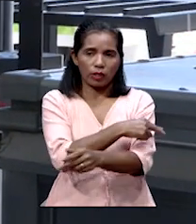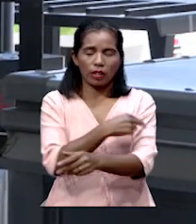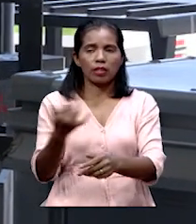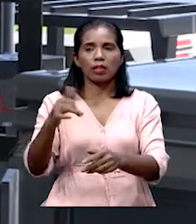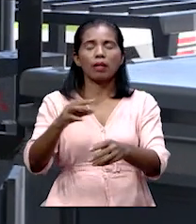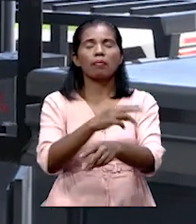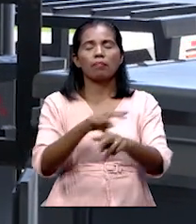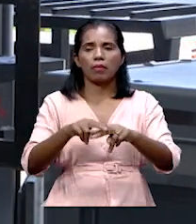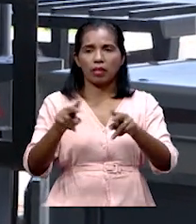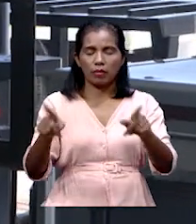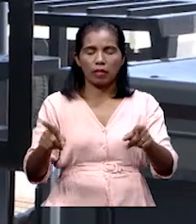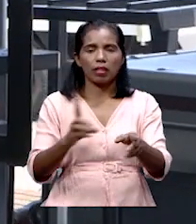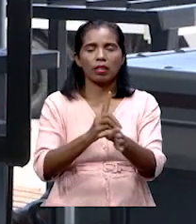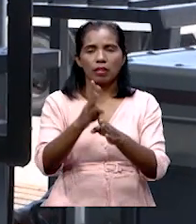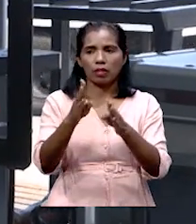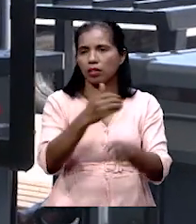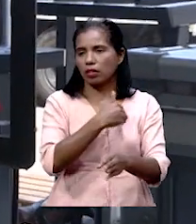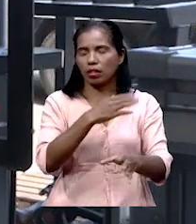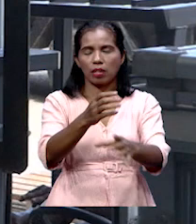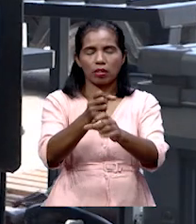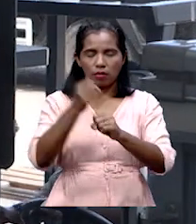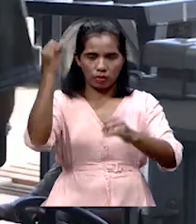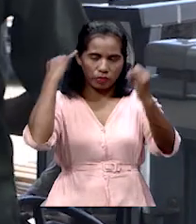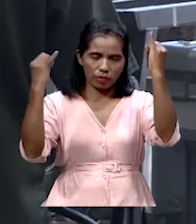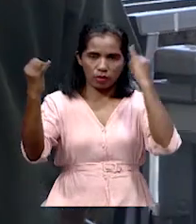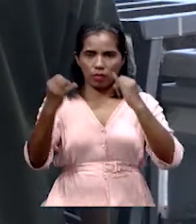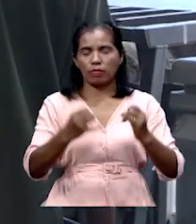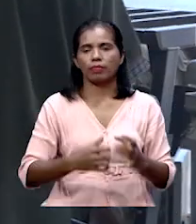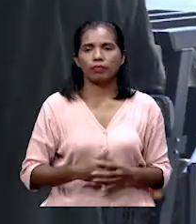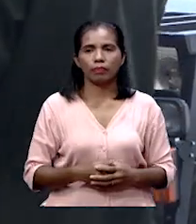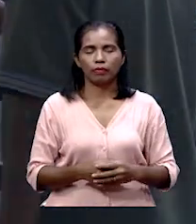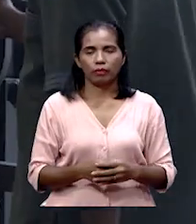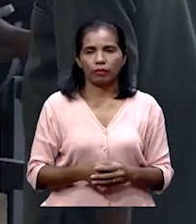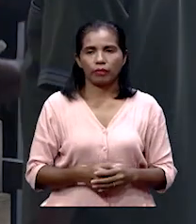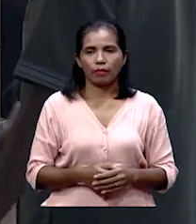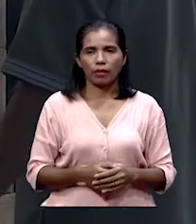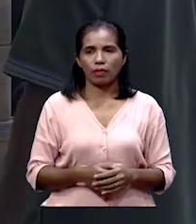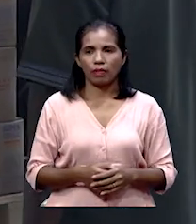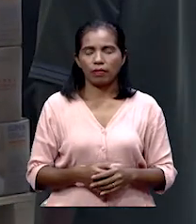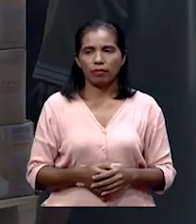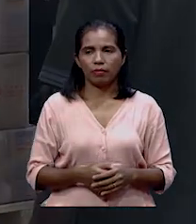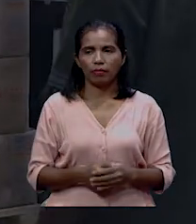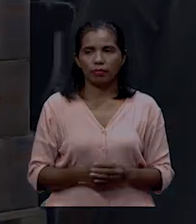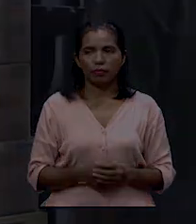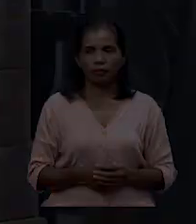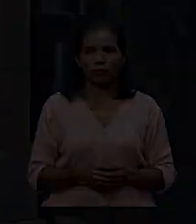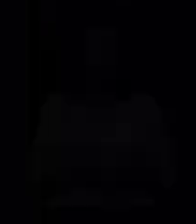diretor Clínica Bairro Pité, sedauk simu informação refere. Efizenia Babo, Lamberto da Silva, GMN.